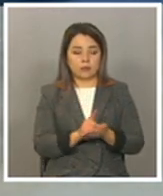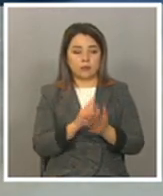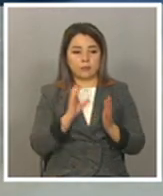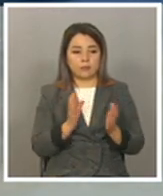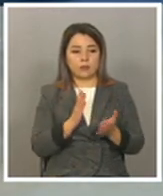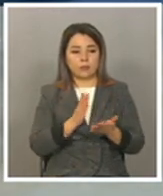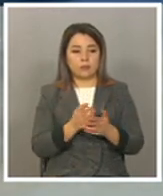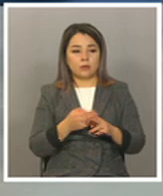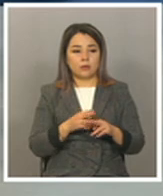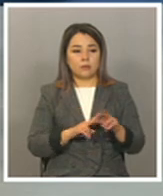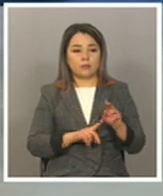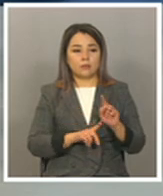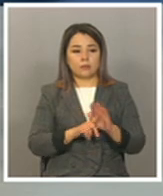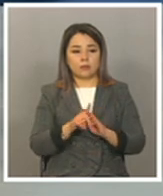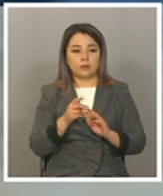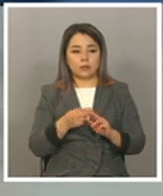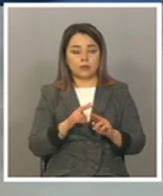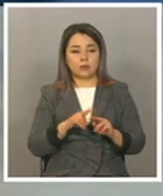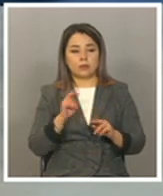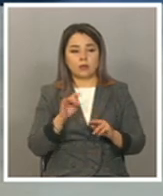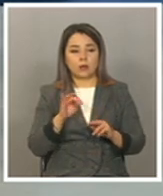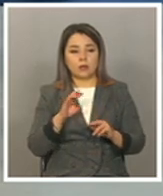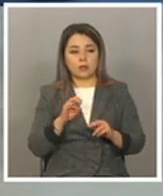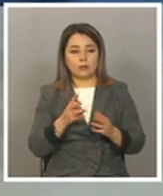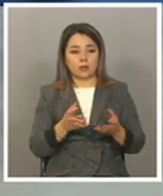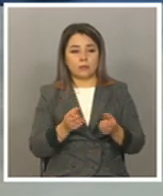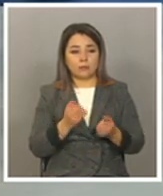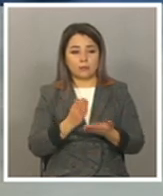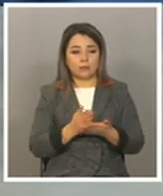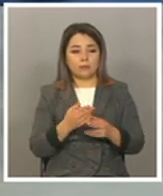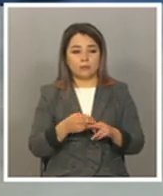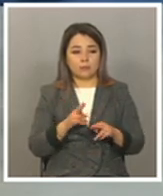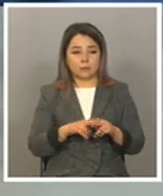Сондықтан алдымен керосиннен алып,